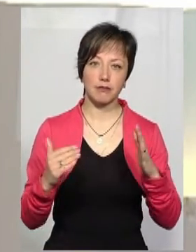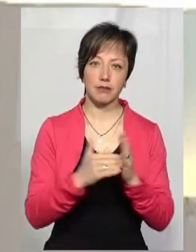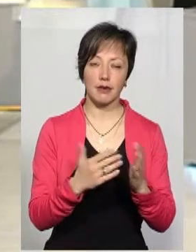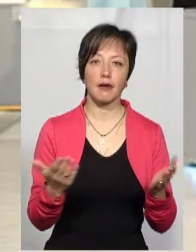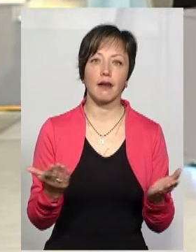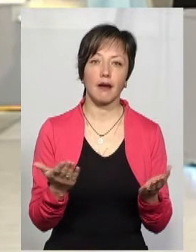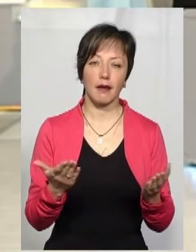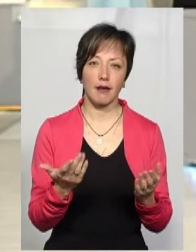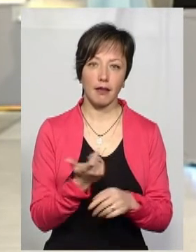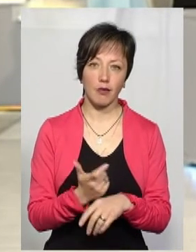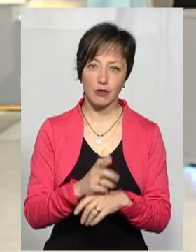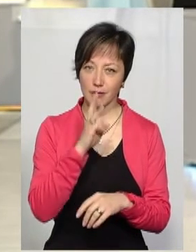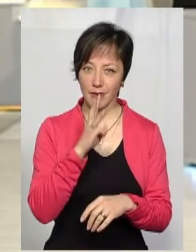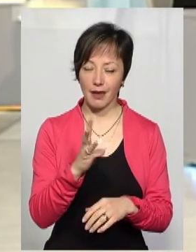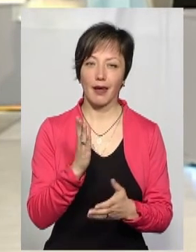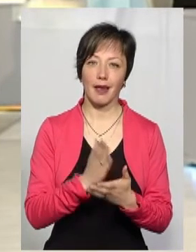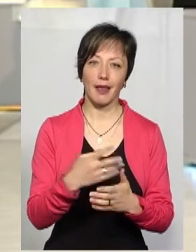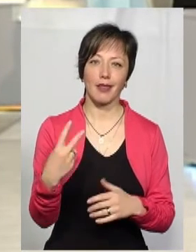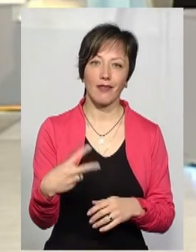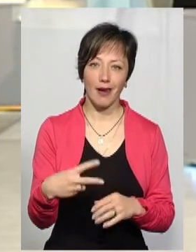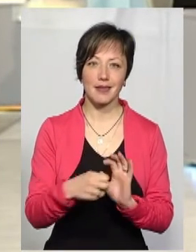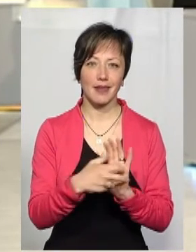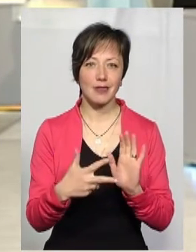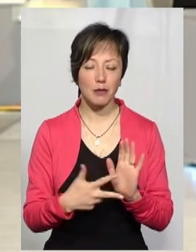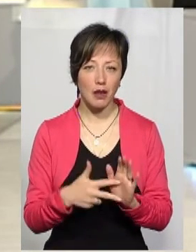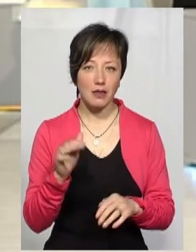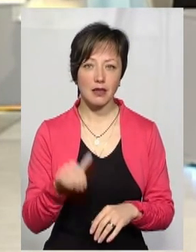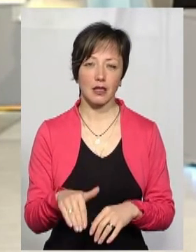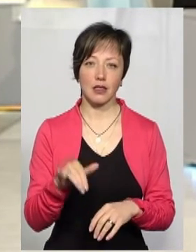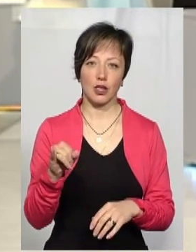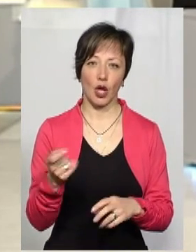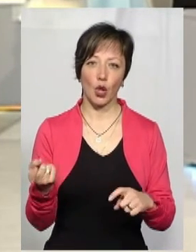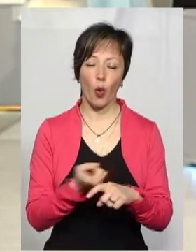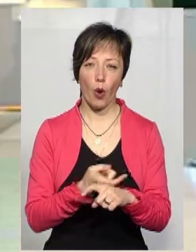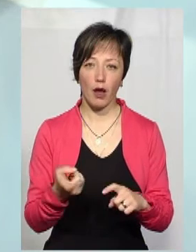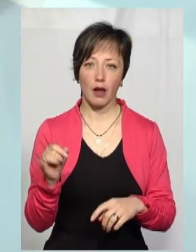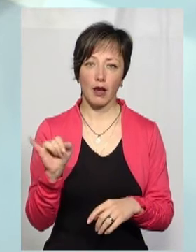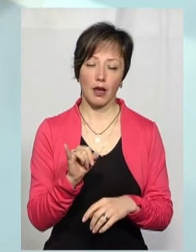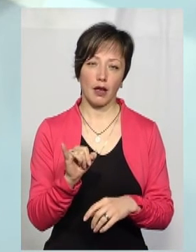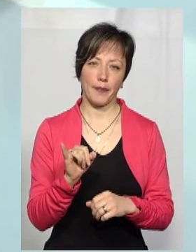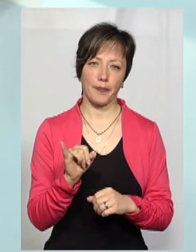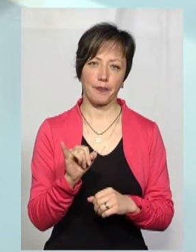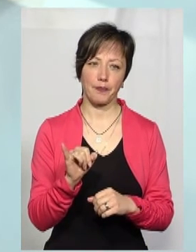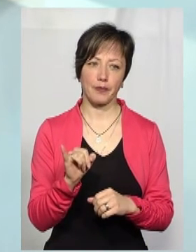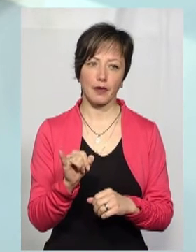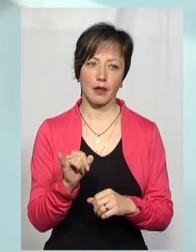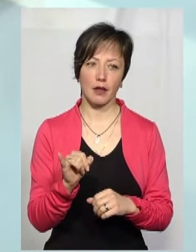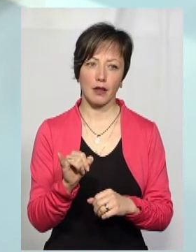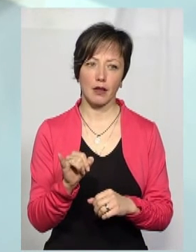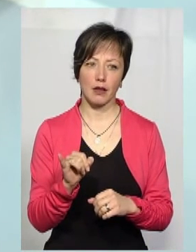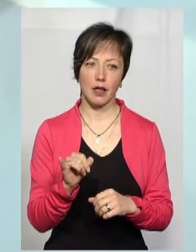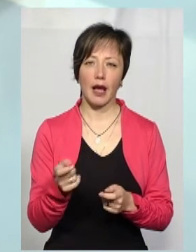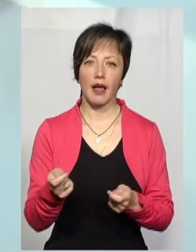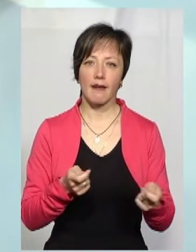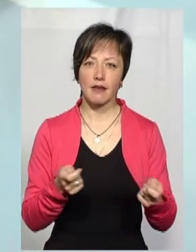яких галузях? Ну, є і 20, і 18 тисяч, і токаря, і є управителів,